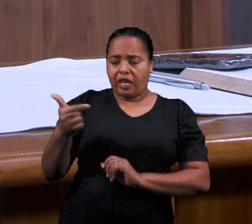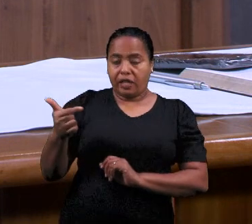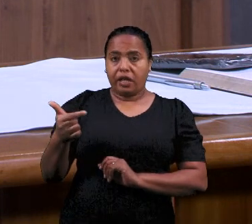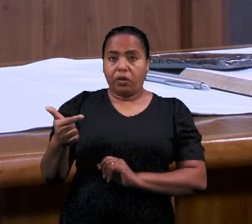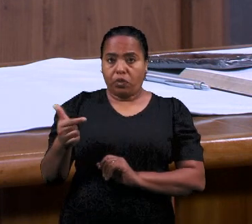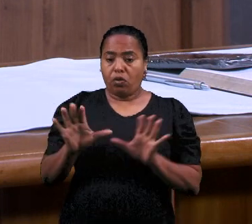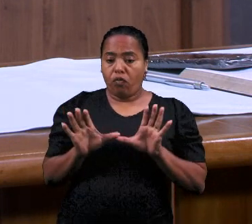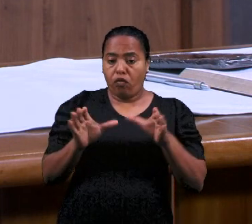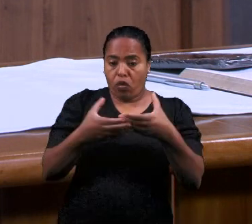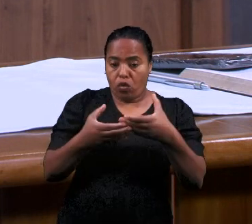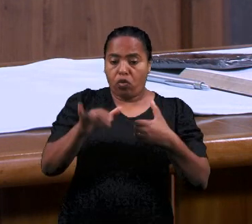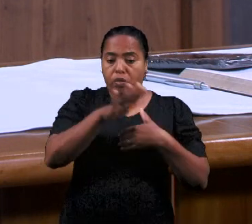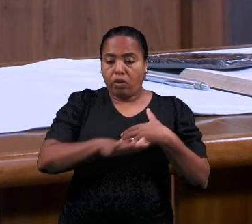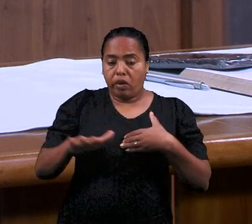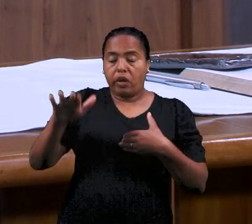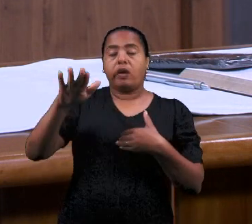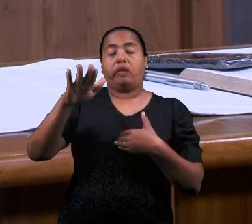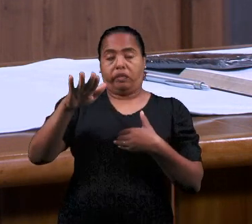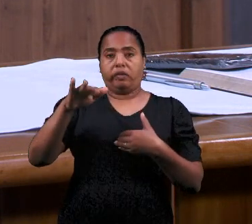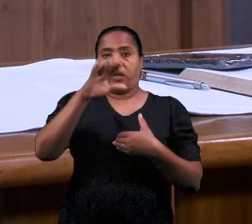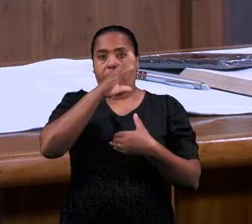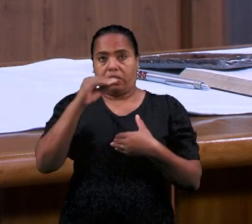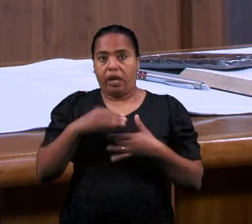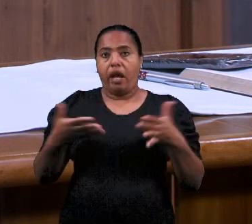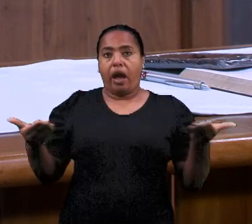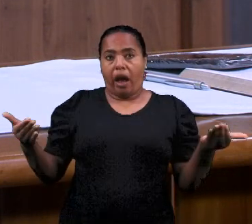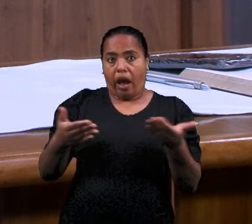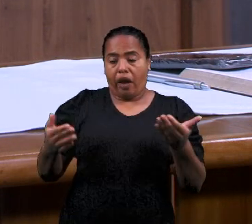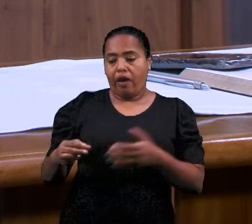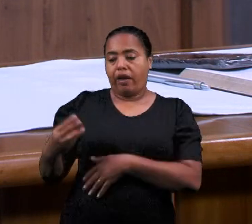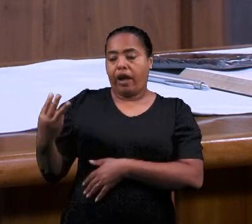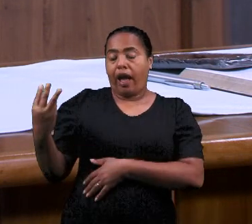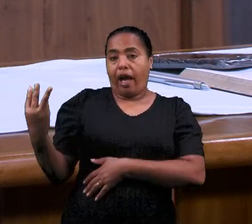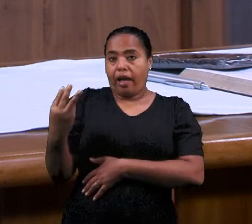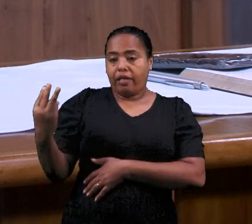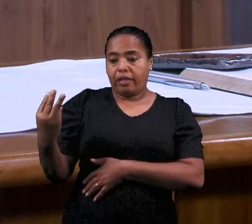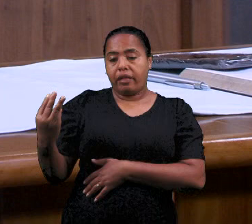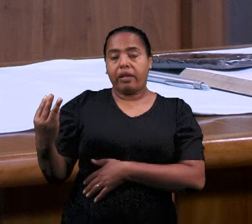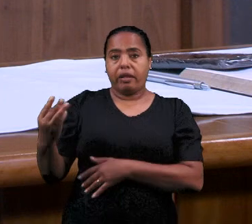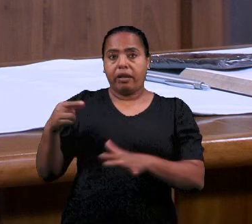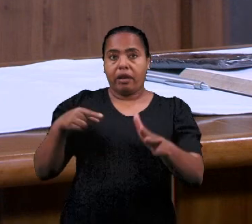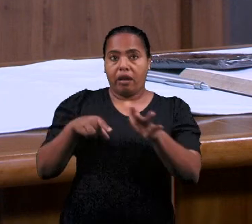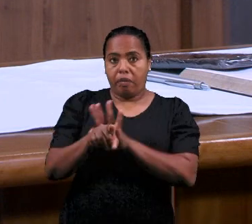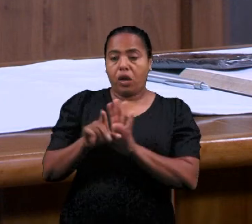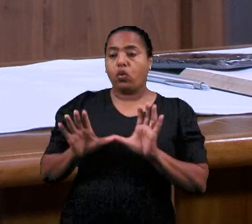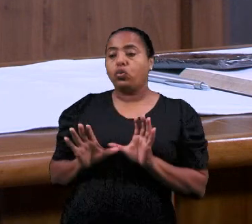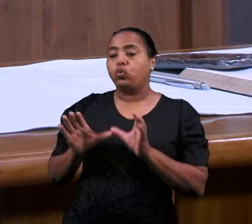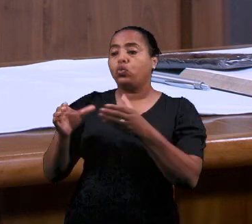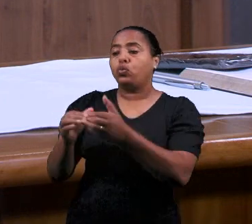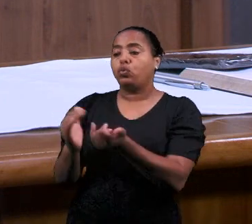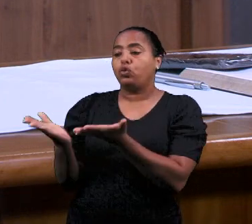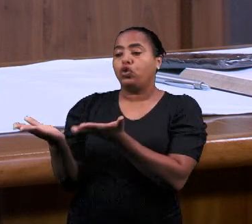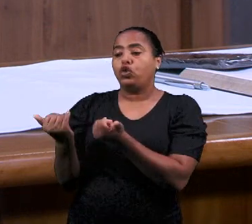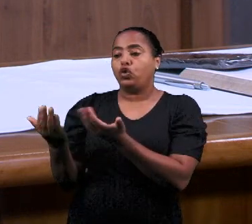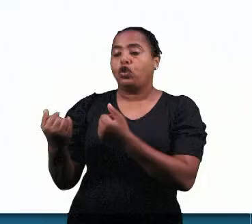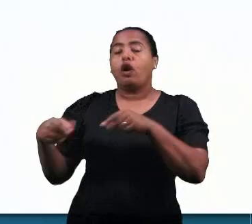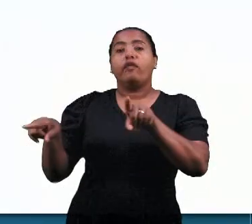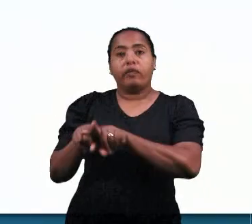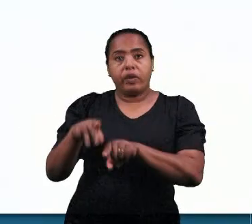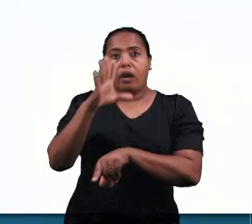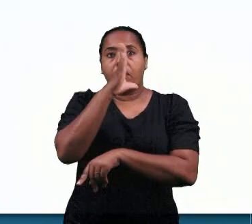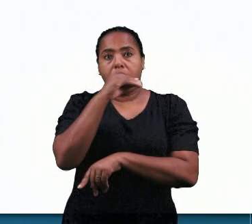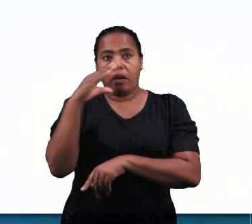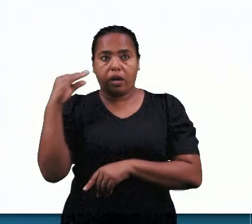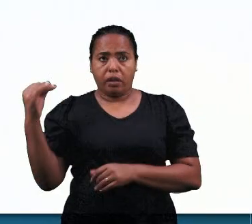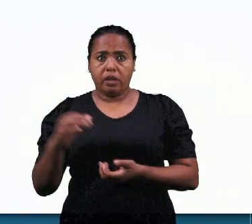ont été adressées à enfants intermédiaires, maintenant, notre 3e question est adressée aux jeunes adolescents et elle